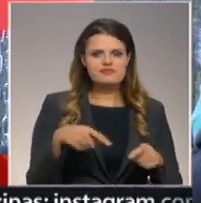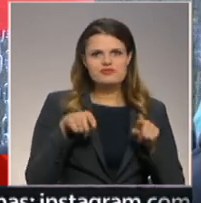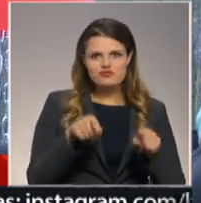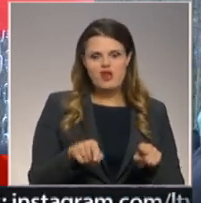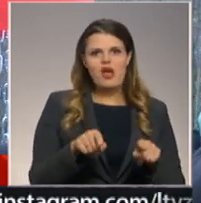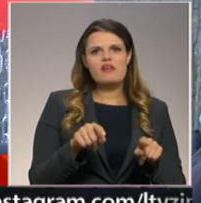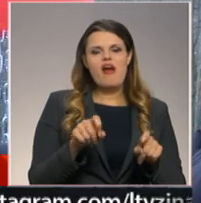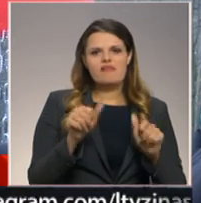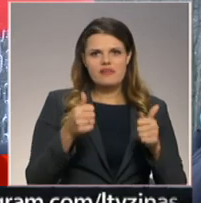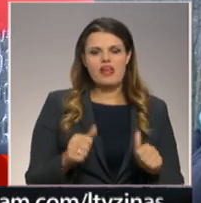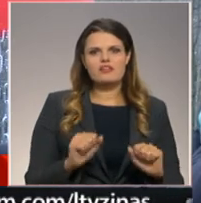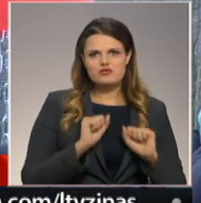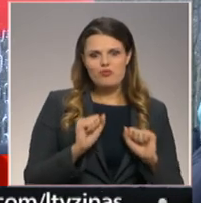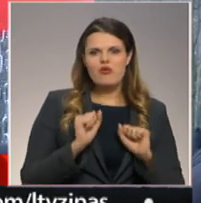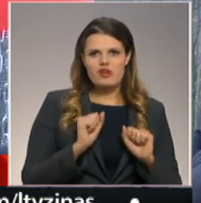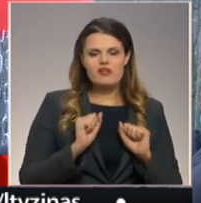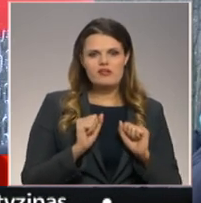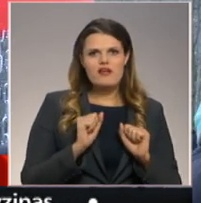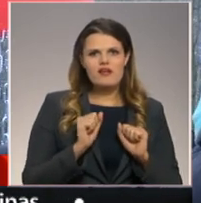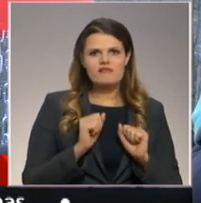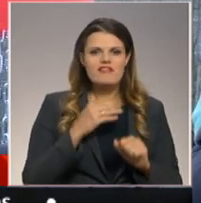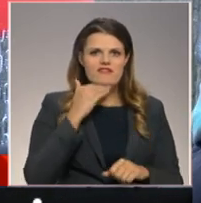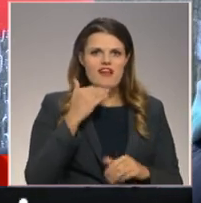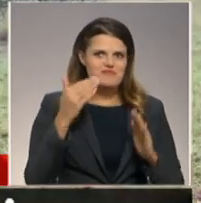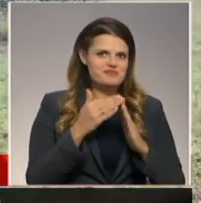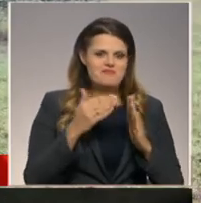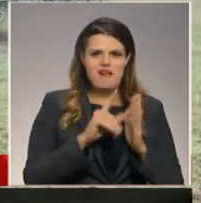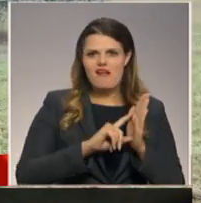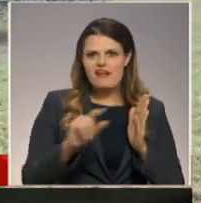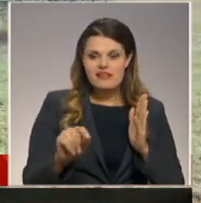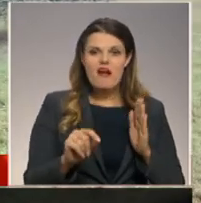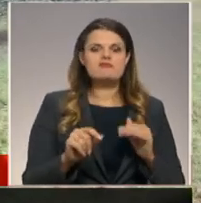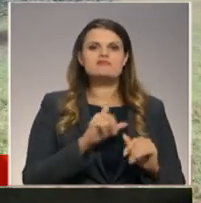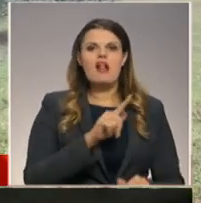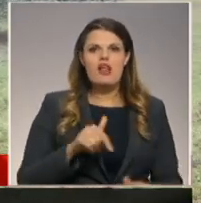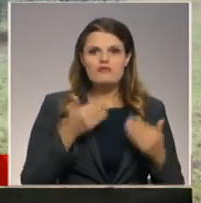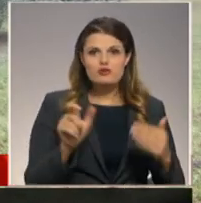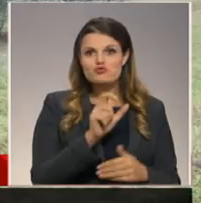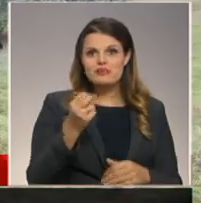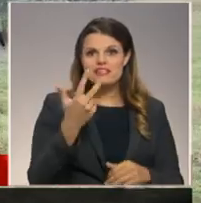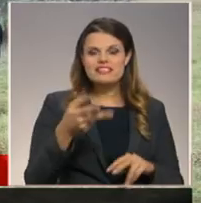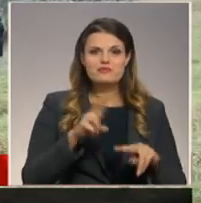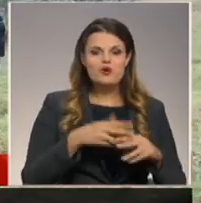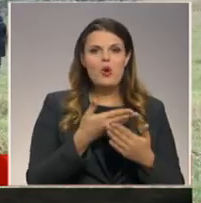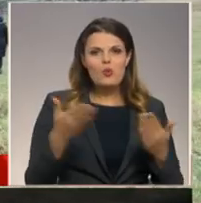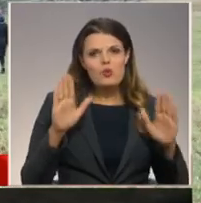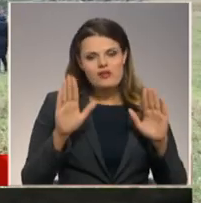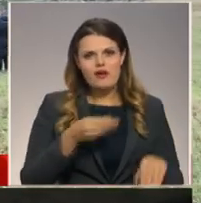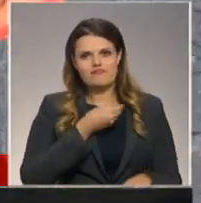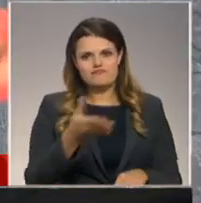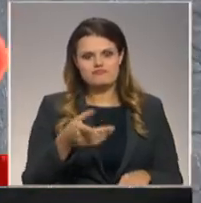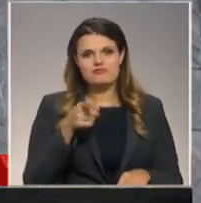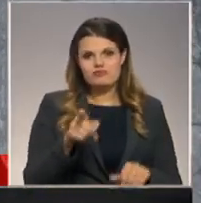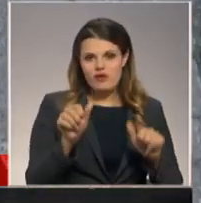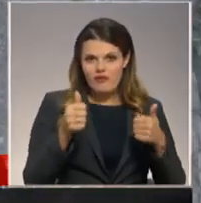visā iekšā, tā kā negribas pat mājās. Latvijā šobrīd ir 13 vietas, kurās ir iespējams spēlēt disku